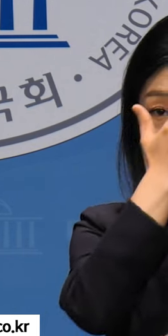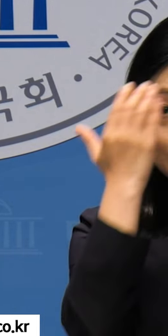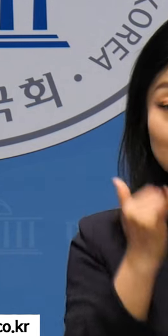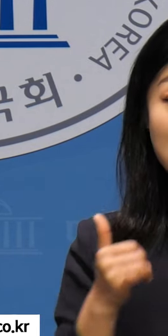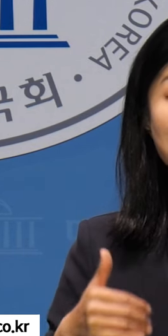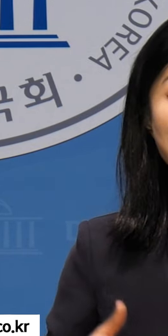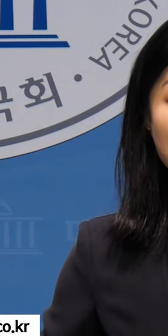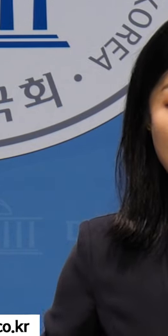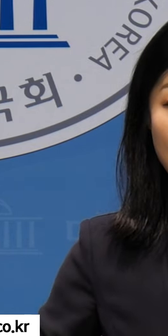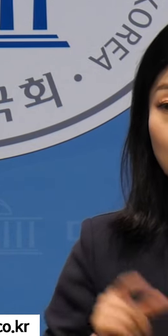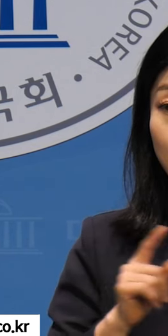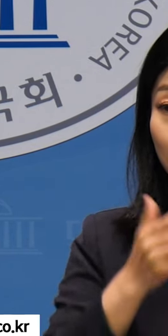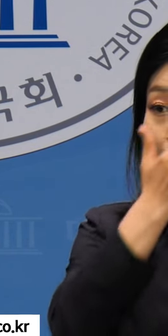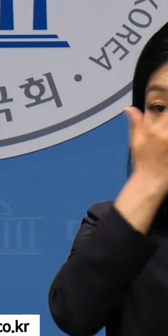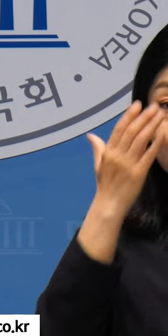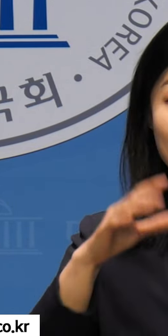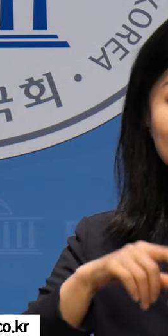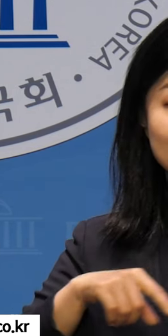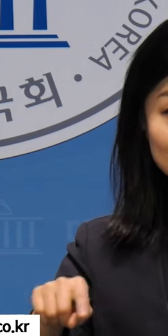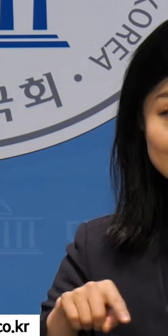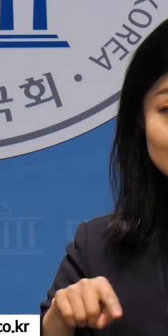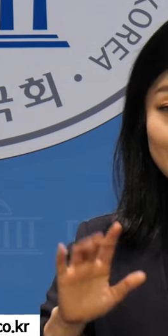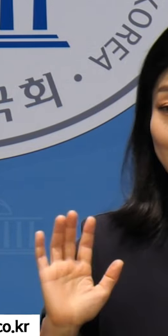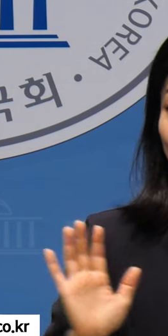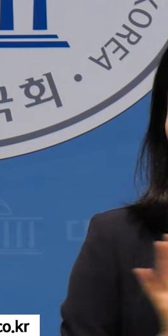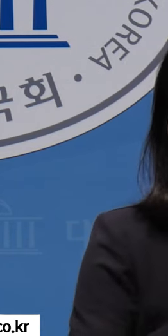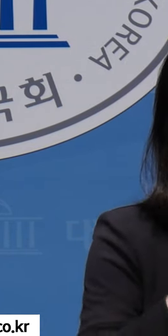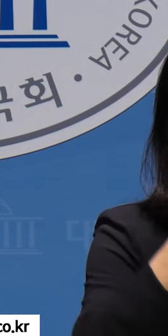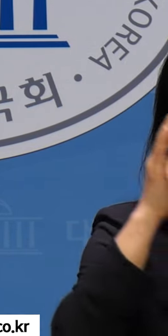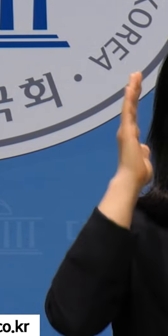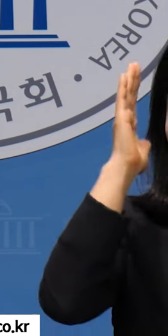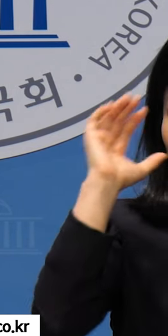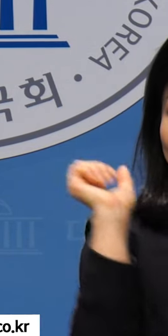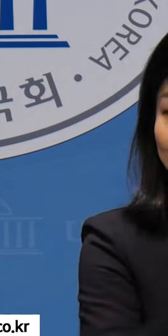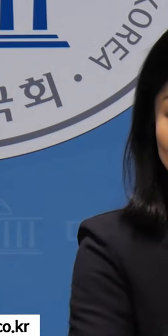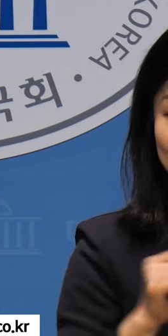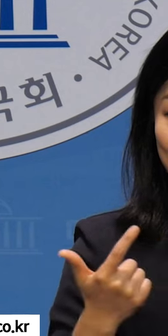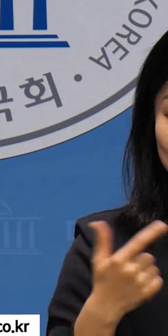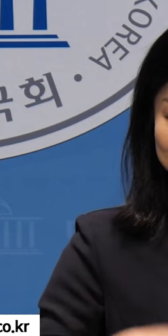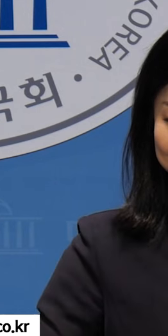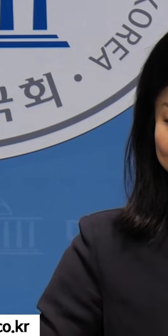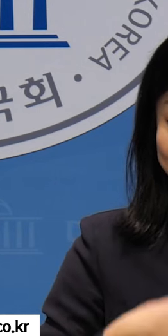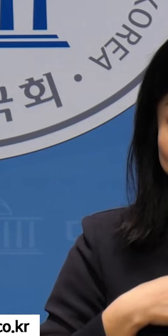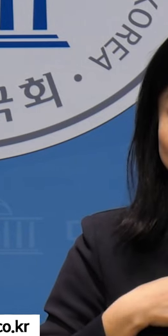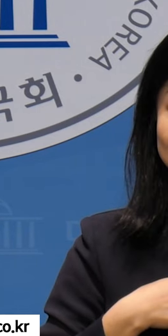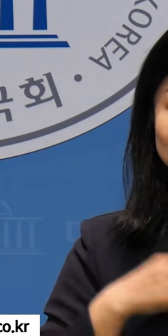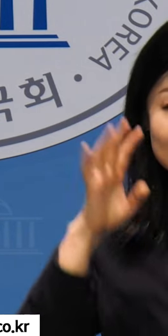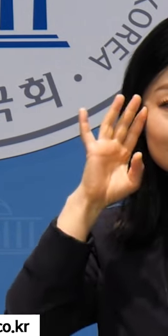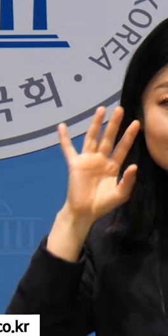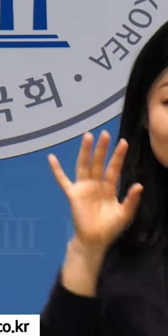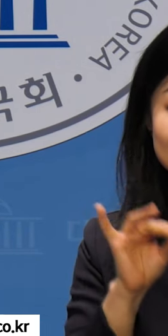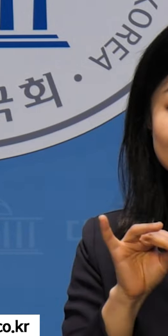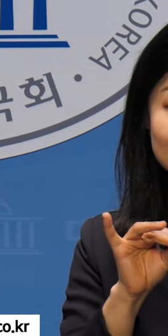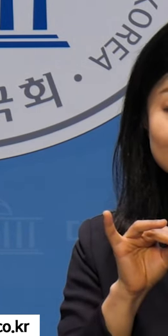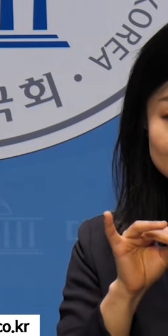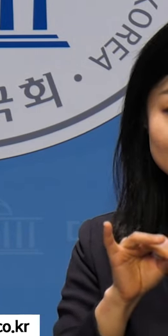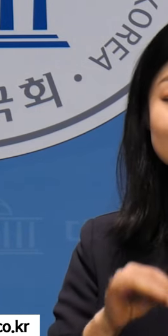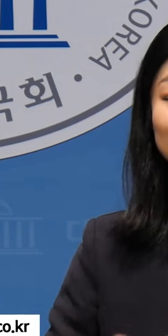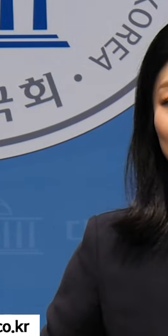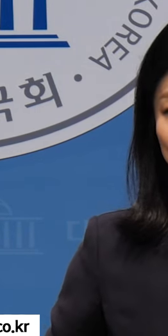청년들에게 필요한 청년 정치는 화려한 이력보다 진정성 있는 깊은 공감이